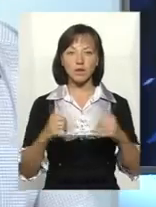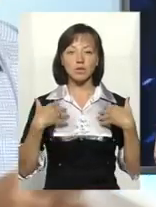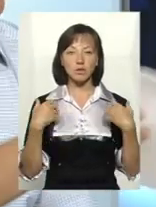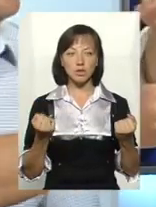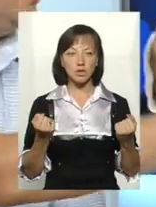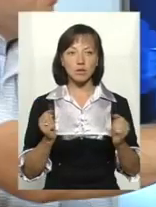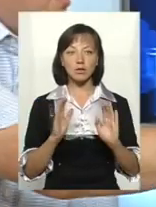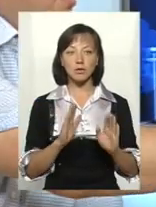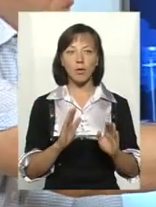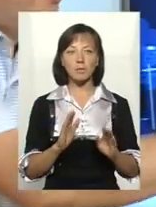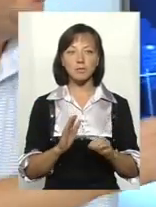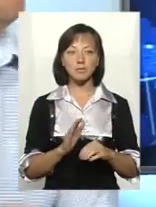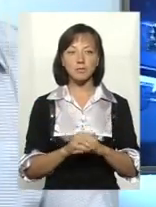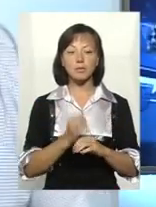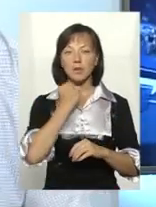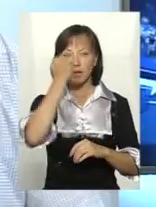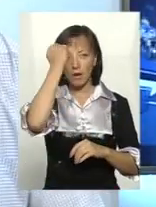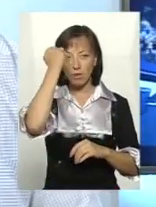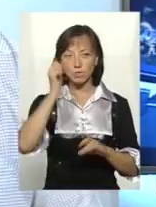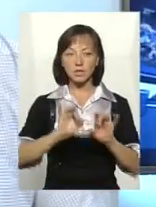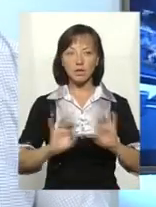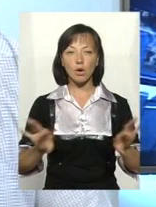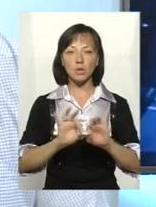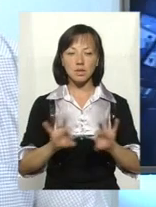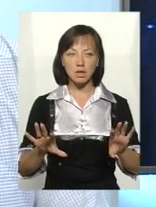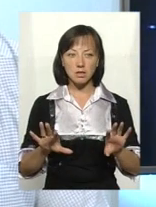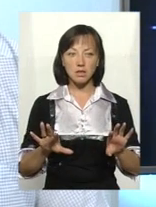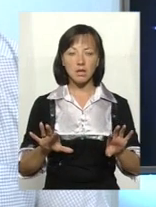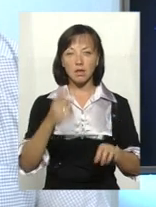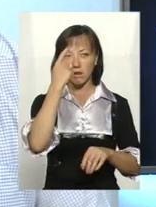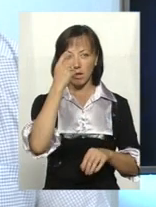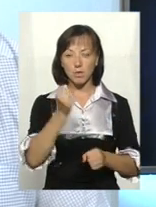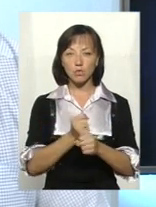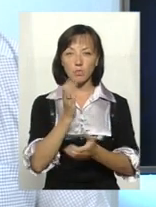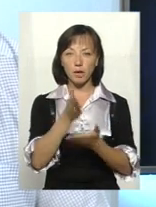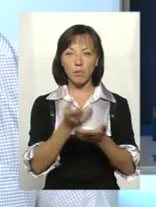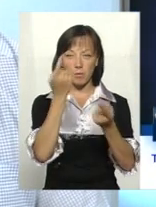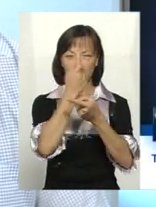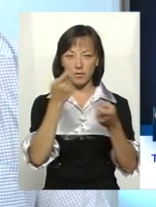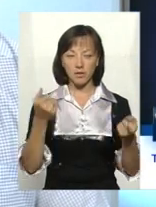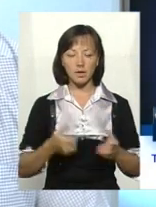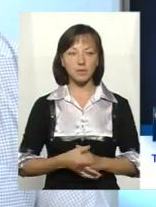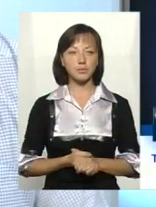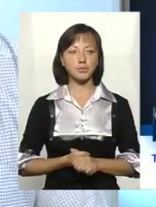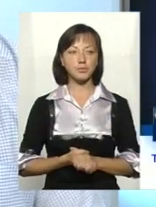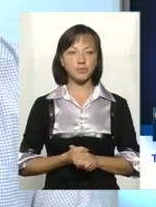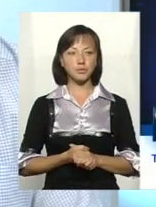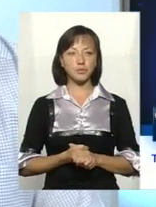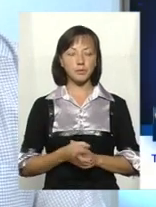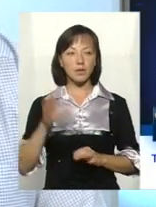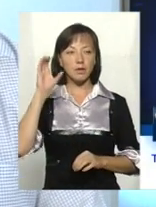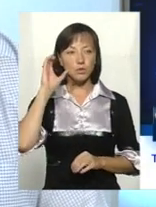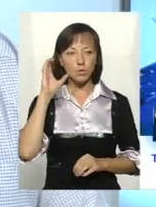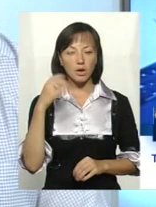здоров'я. Зрозуміло. Дякую за роз'яснення. Нагадую, ми працюємо в прямому ефірі 61-90-60.